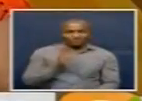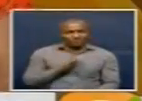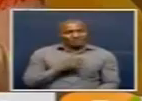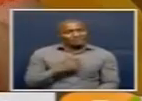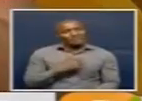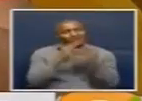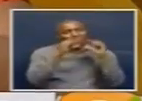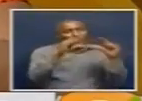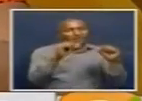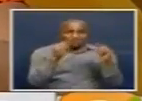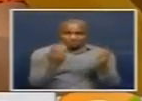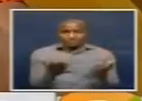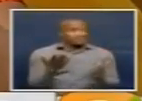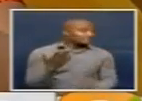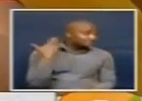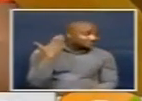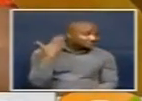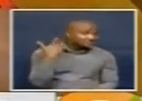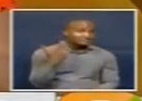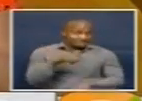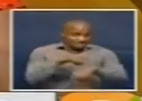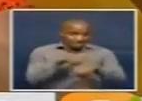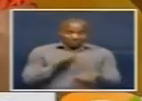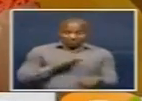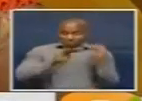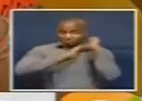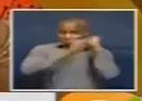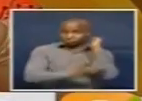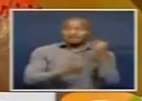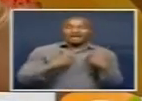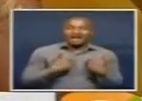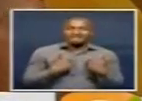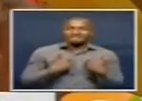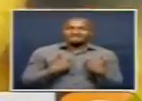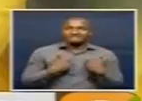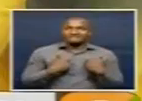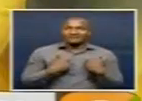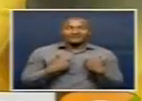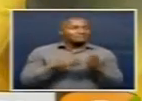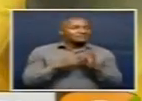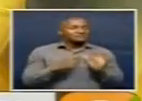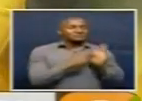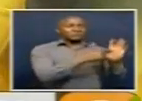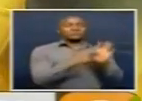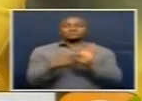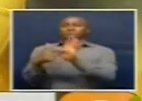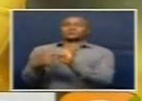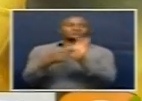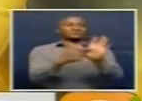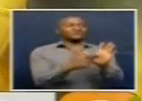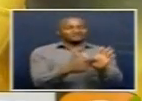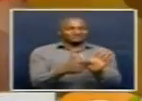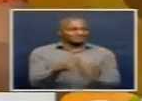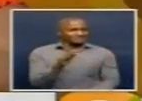nini. Kitambo, yani mwanamke akiwa mjamzito si kitu ambacho achi utakitangaza, ati watu wasikie